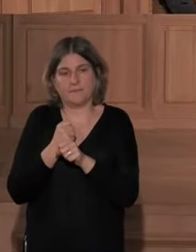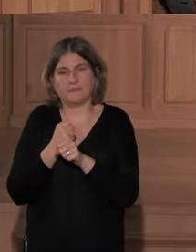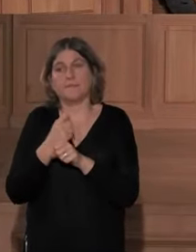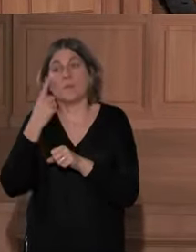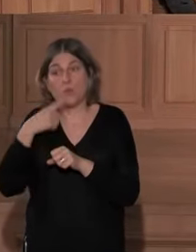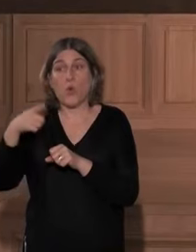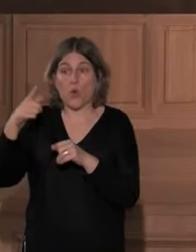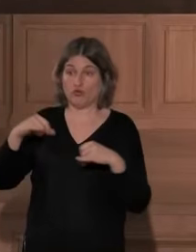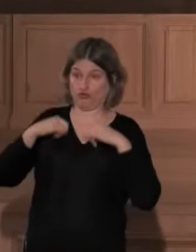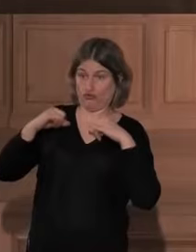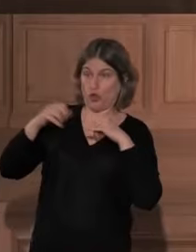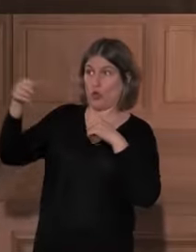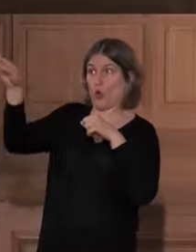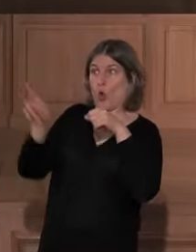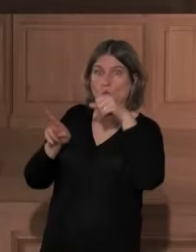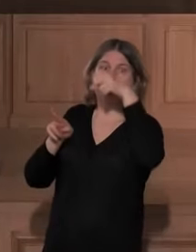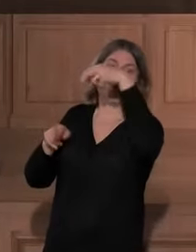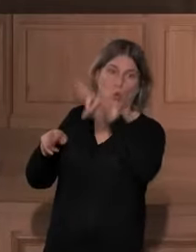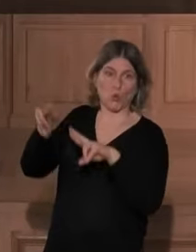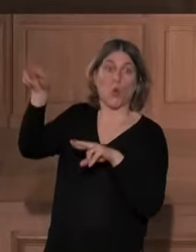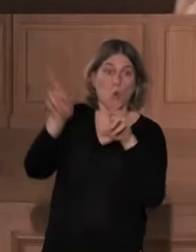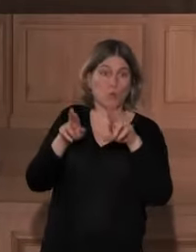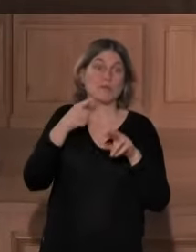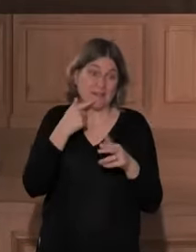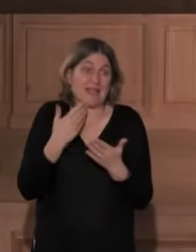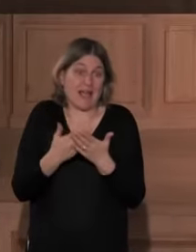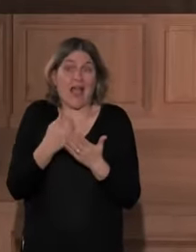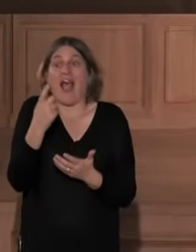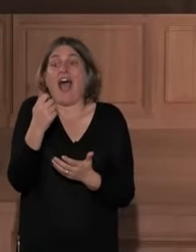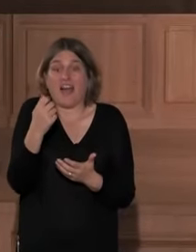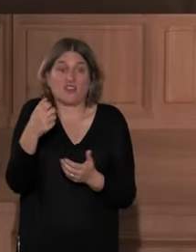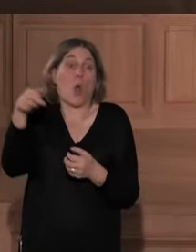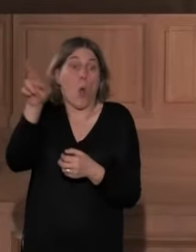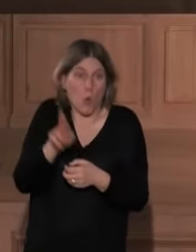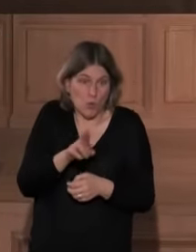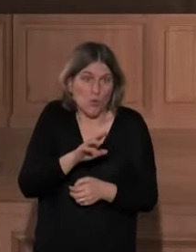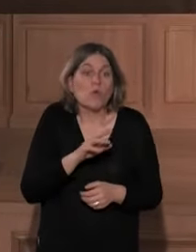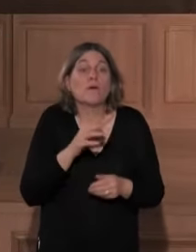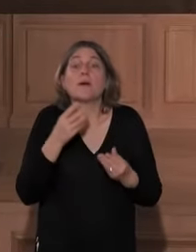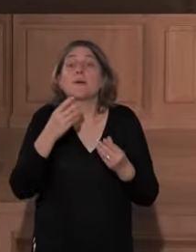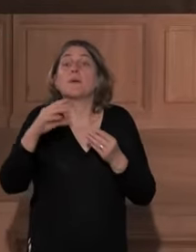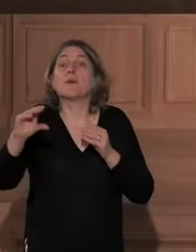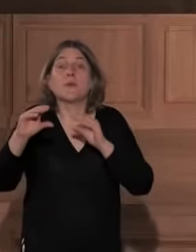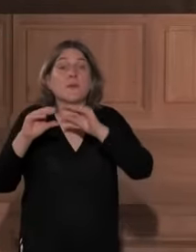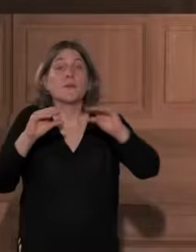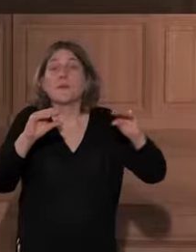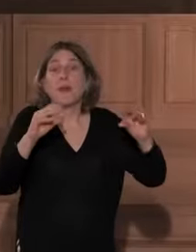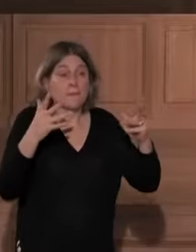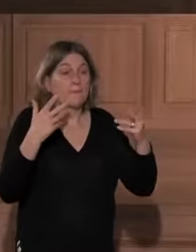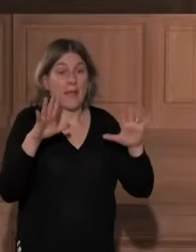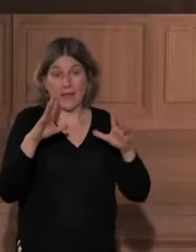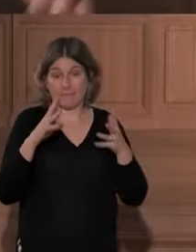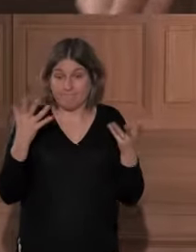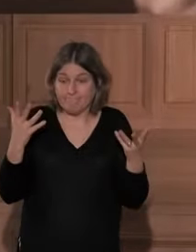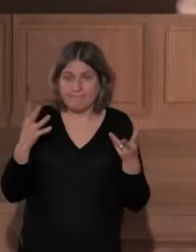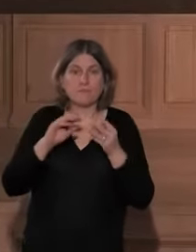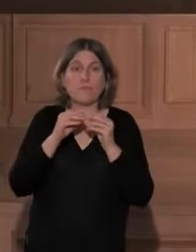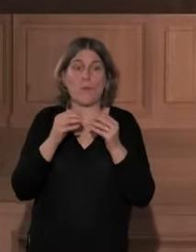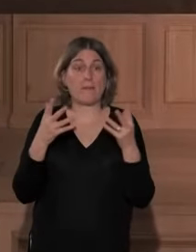retour en France. Du coup, cet argent-là du coup, va être redistribué. Mais il y a un problème de chiffres. C'est-à-dire que si